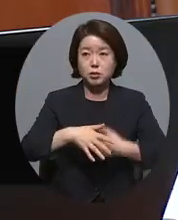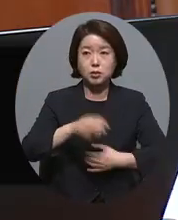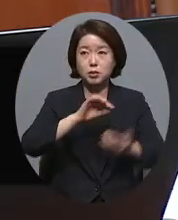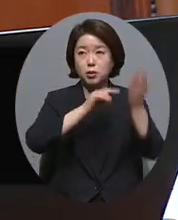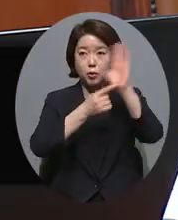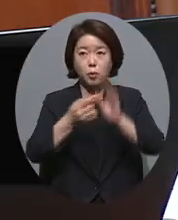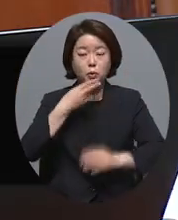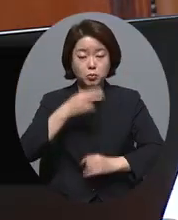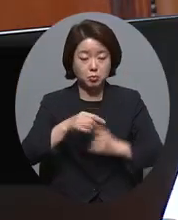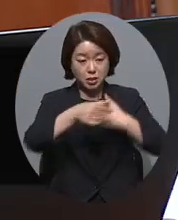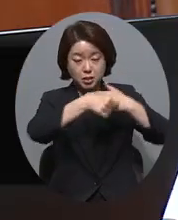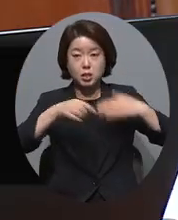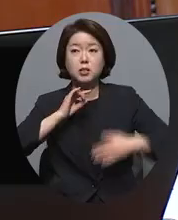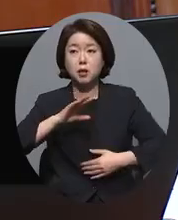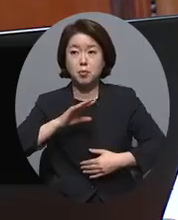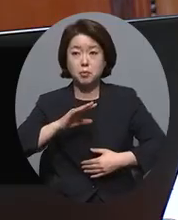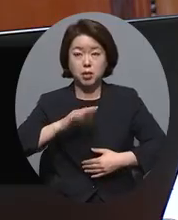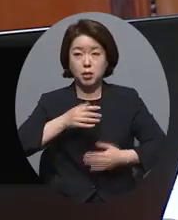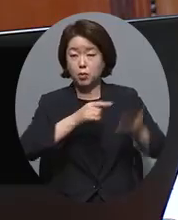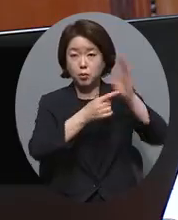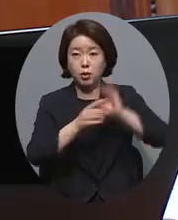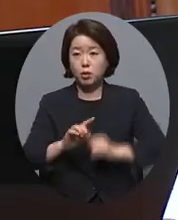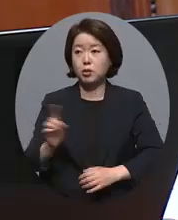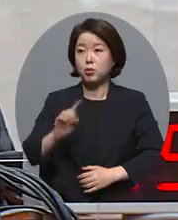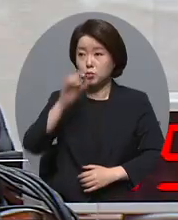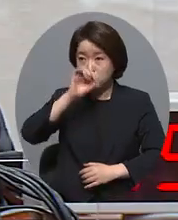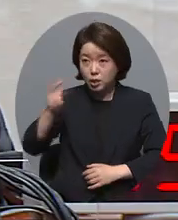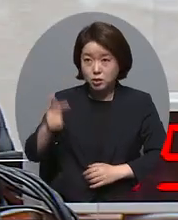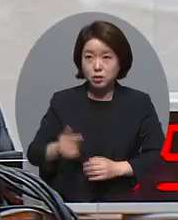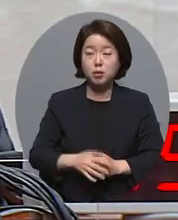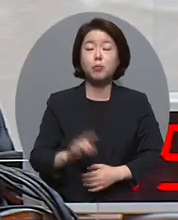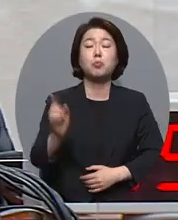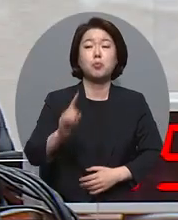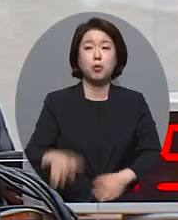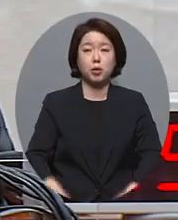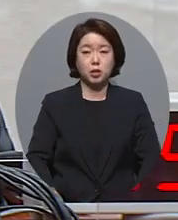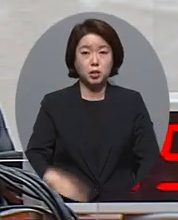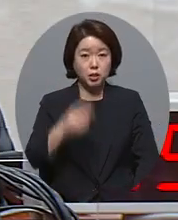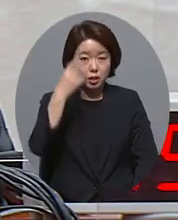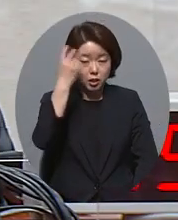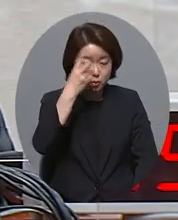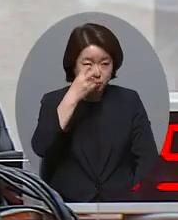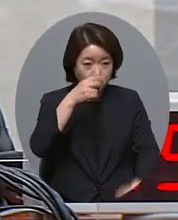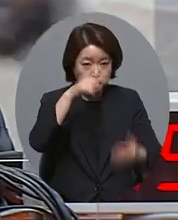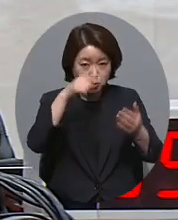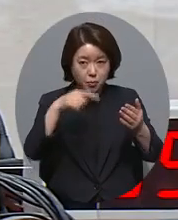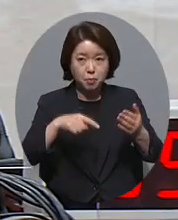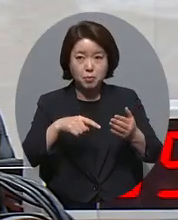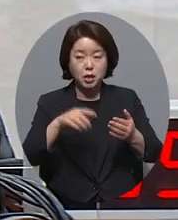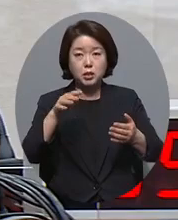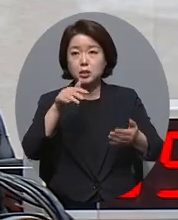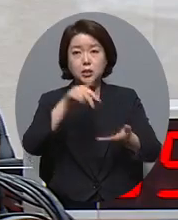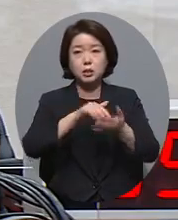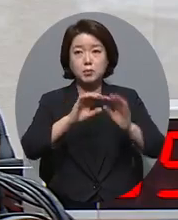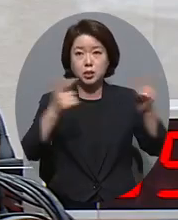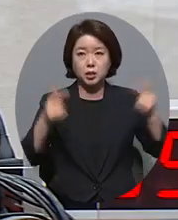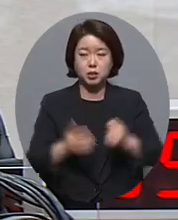더 안 좋으시잖아요 뭔 소리를 하고 있는 거예요 이게 뭐 검열을 하고 그런 자원이 아니고요